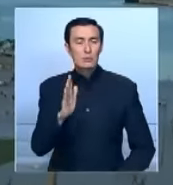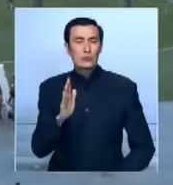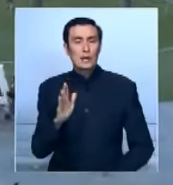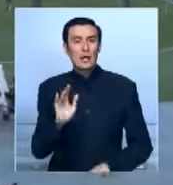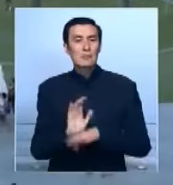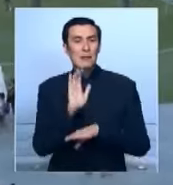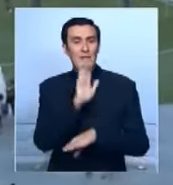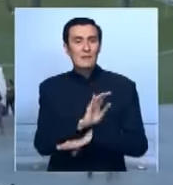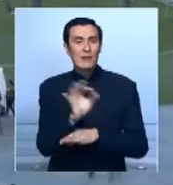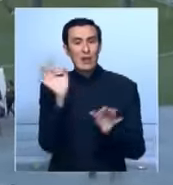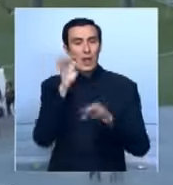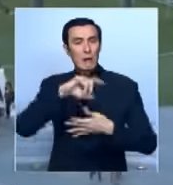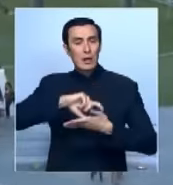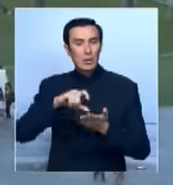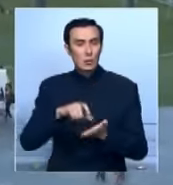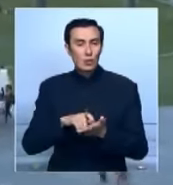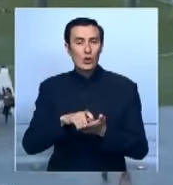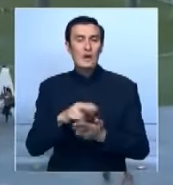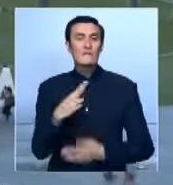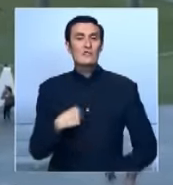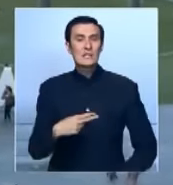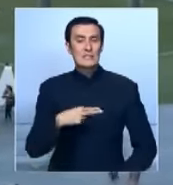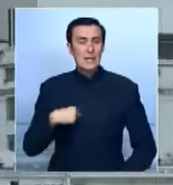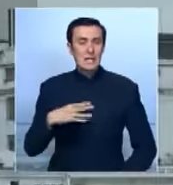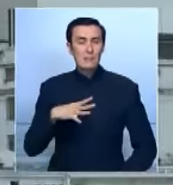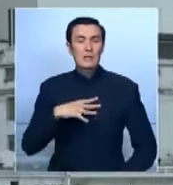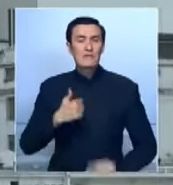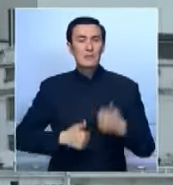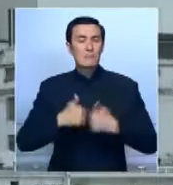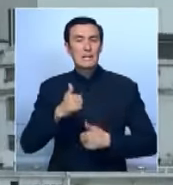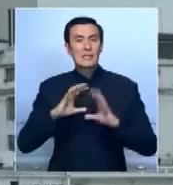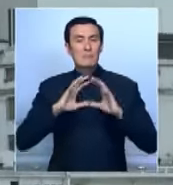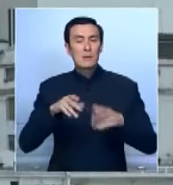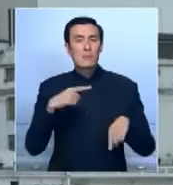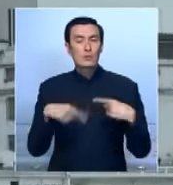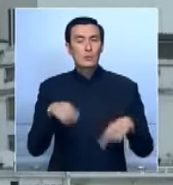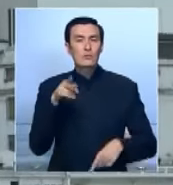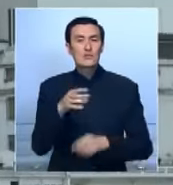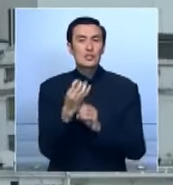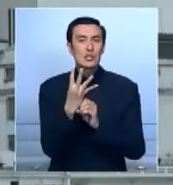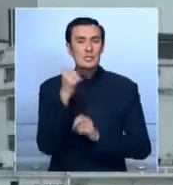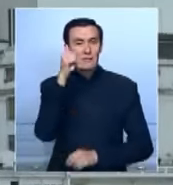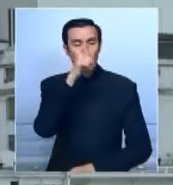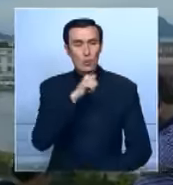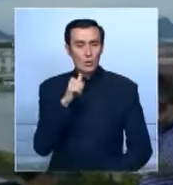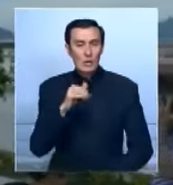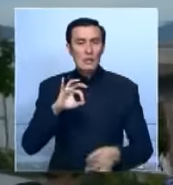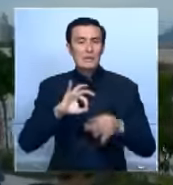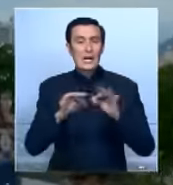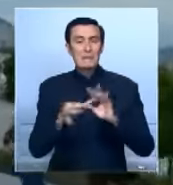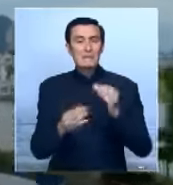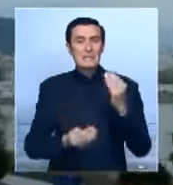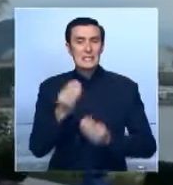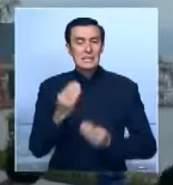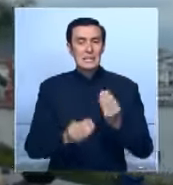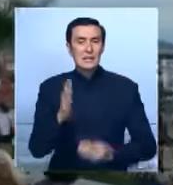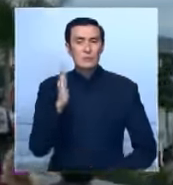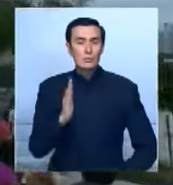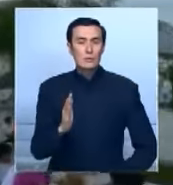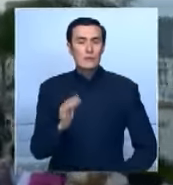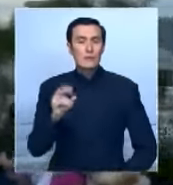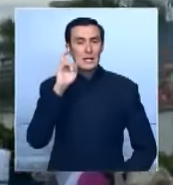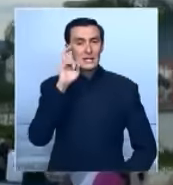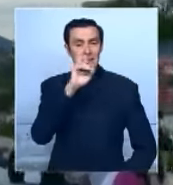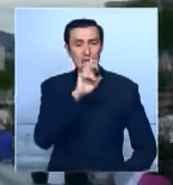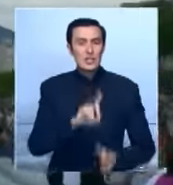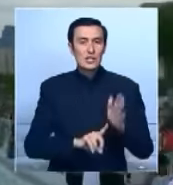лабораторию в Швейцарии, как это было во время чемпионата мира по футболу в 2014-м. Напомню, Олимпийские игры пройдут в Рио с